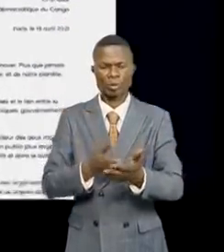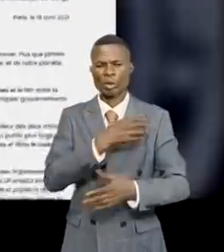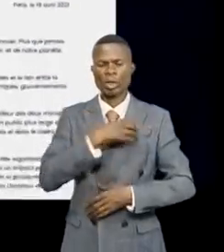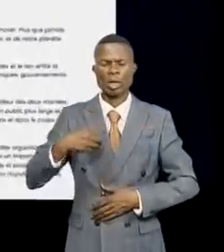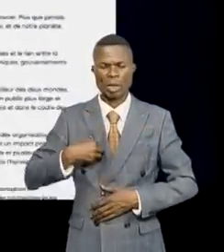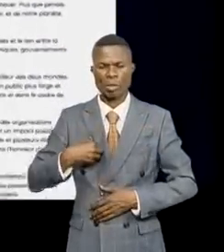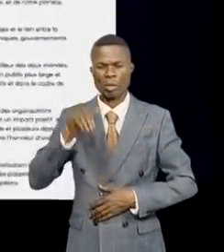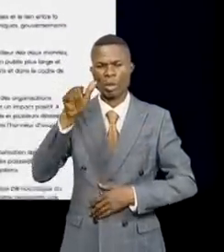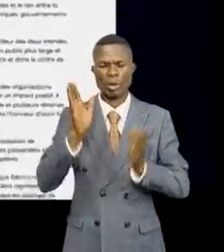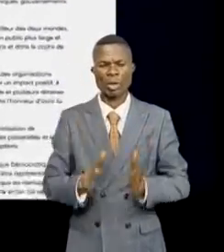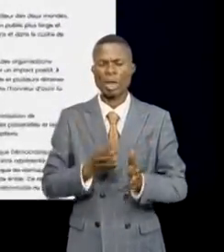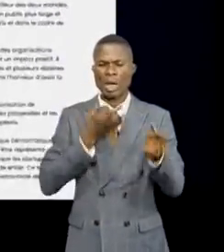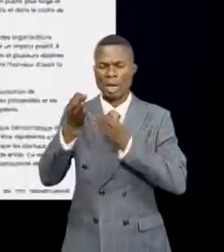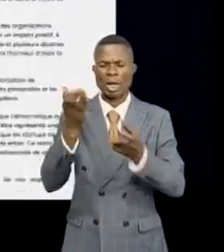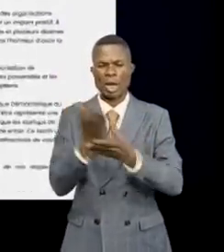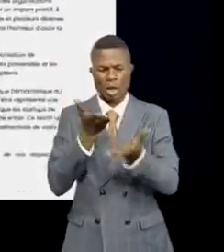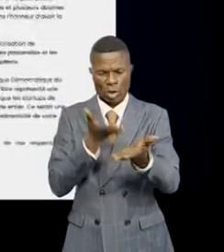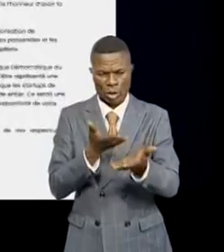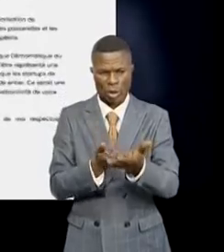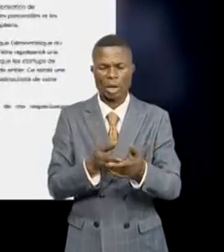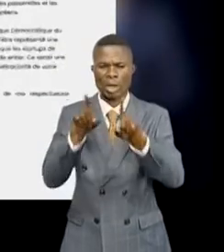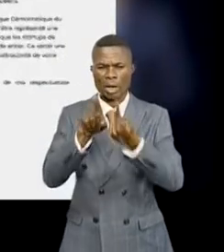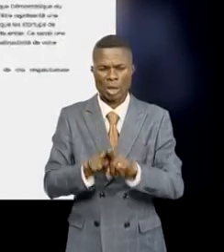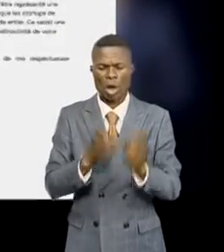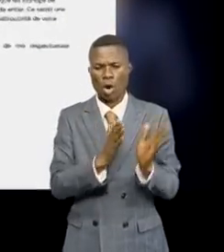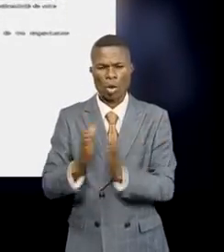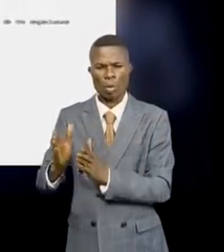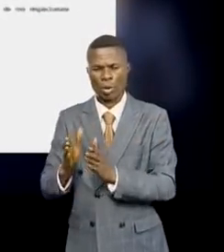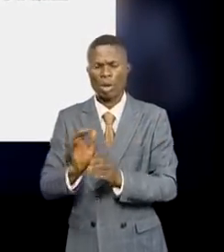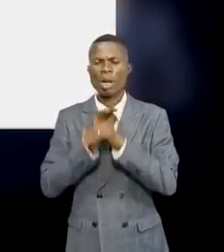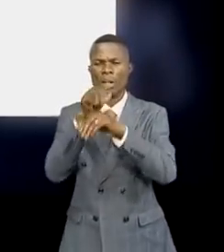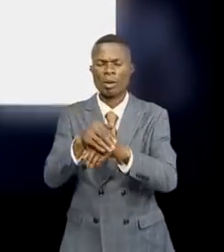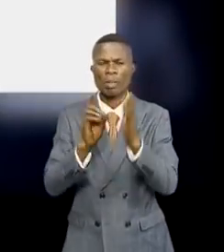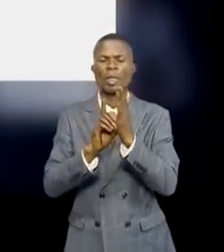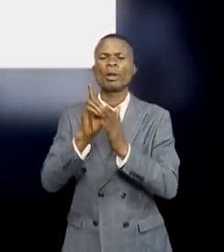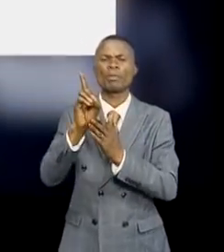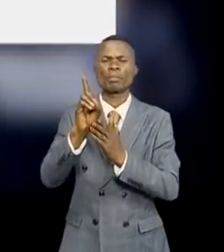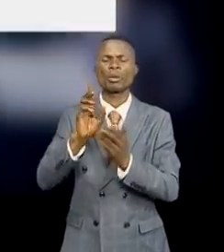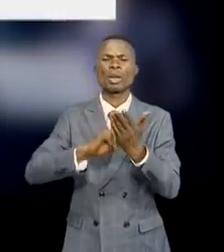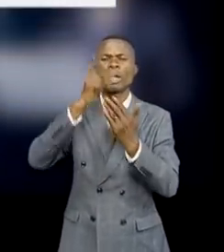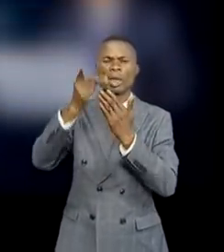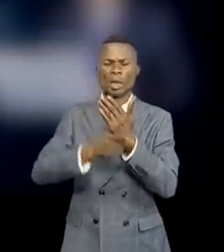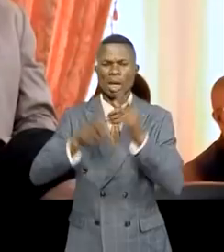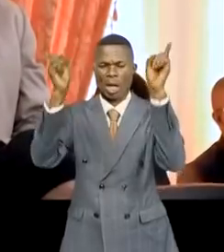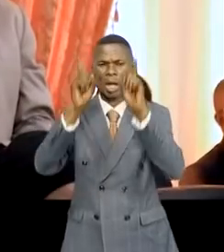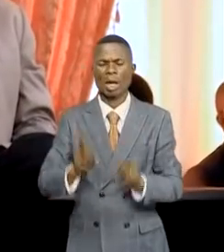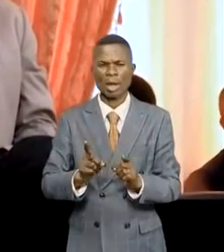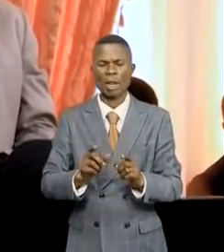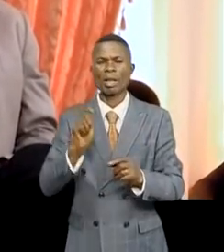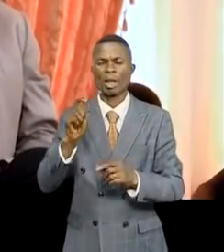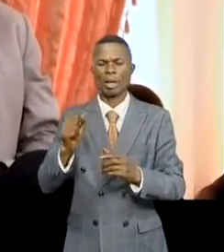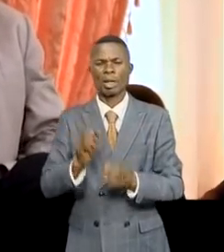Ranti renseigne dans le même document qu'il est également prévu de contribuer à développer le programme Africa Tech dédié